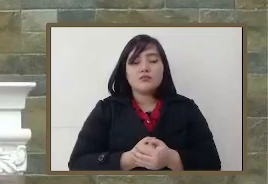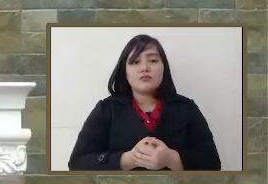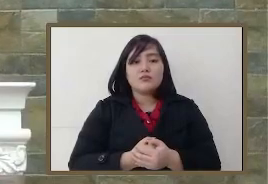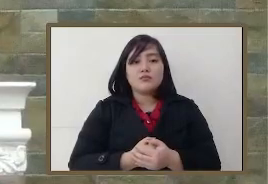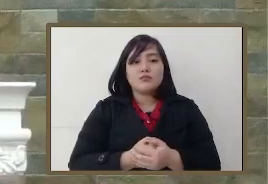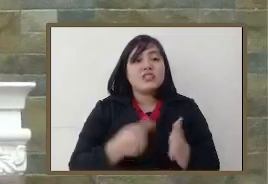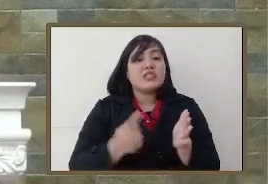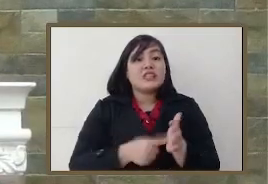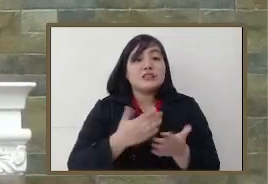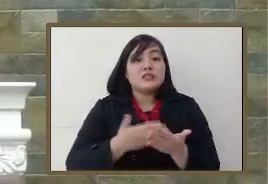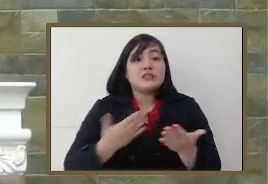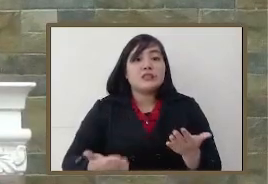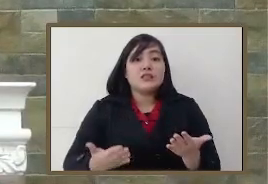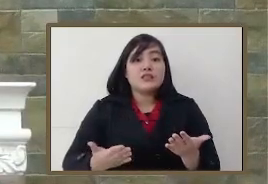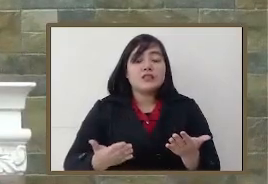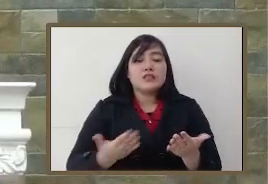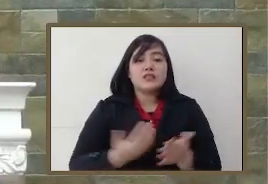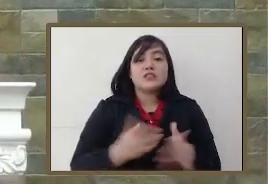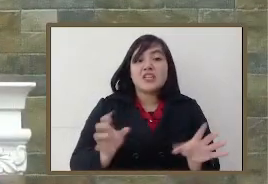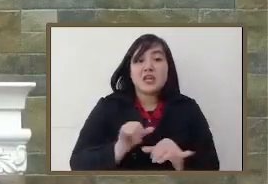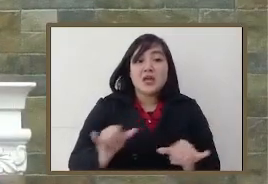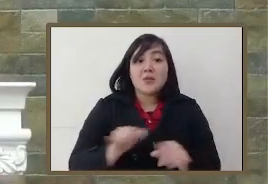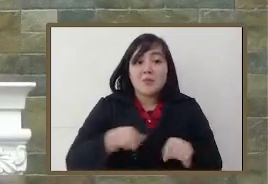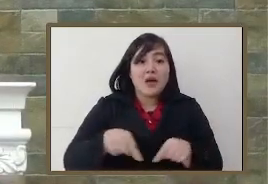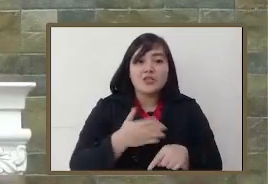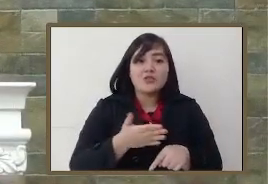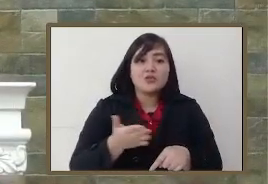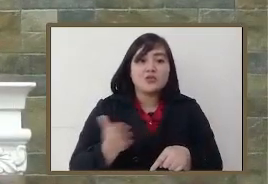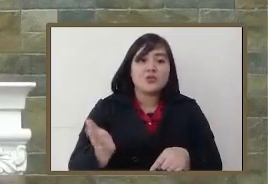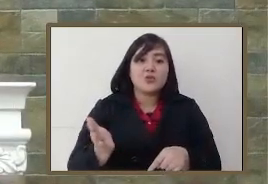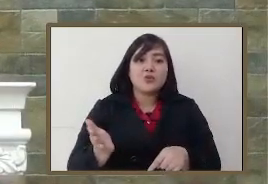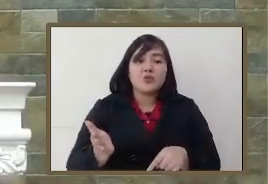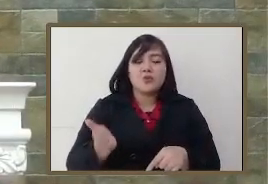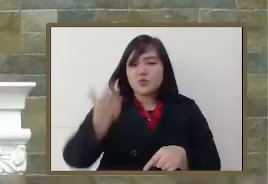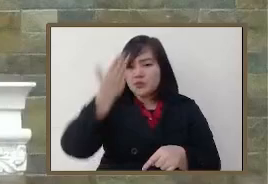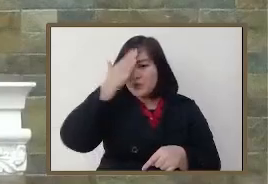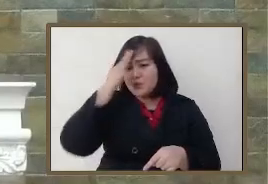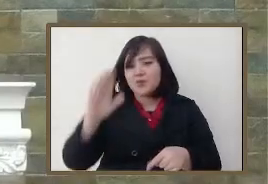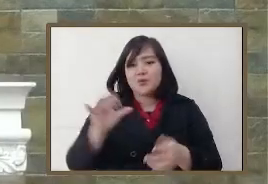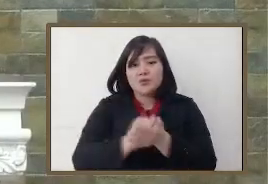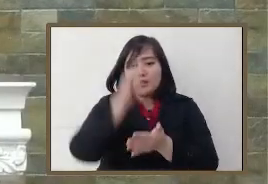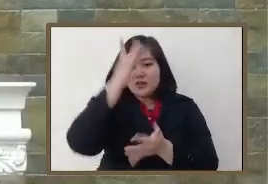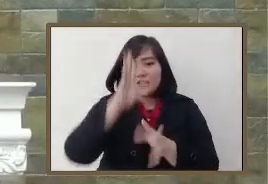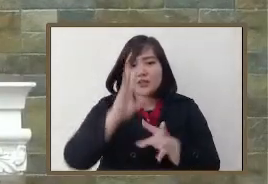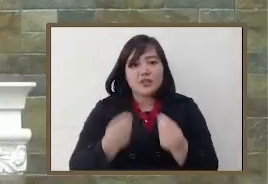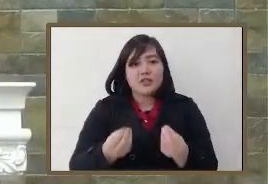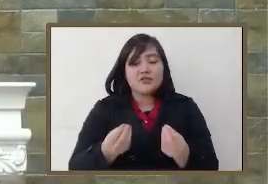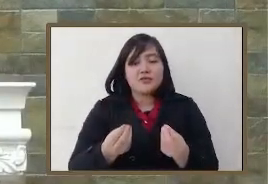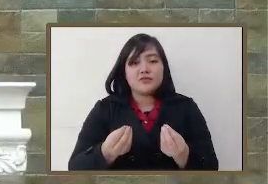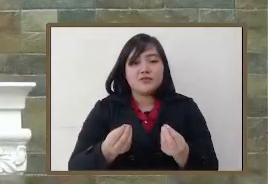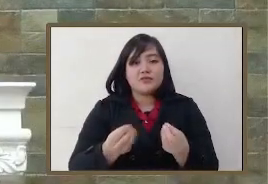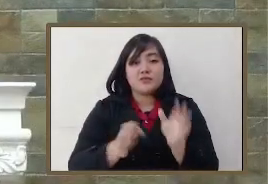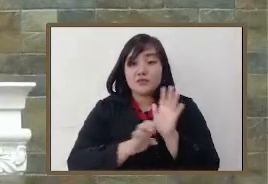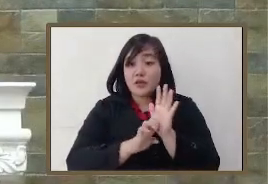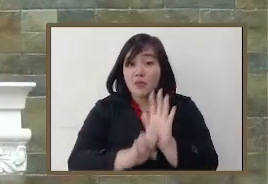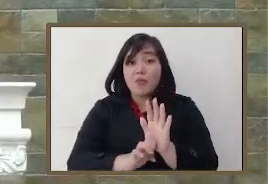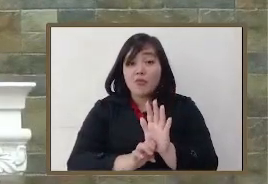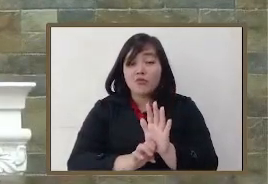may ibinigay na ang Diyos. You see, sometimes, kapatid, naghahanap pa tayo ng pangangailangan natin na nasa atin